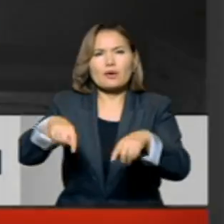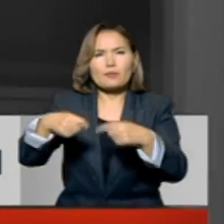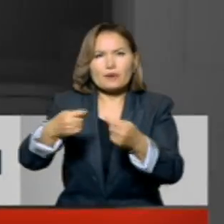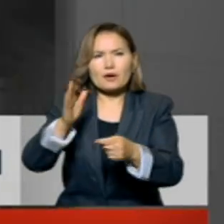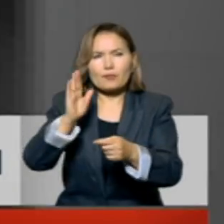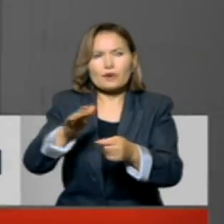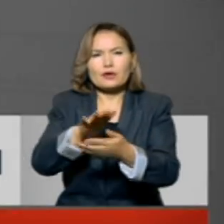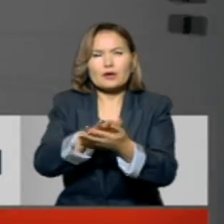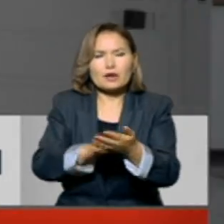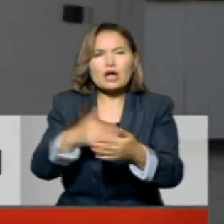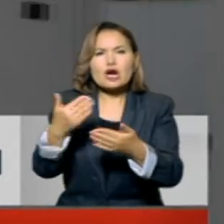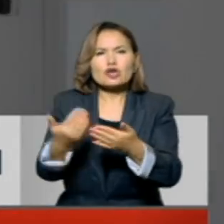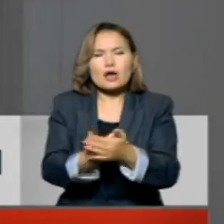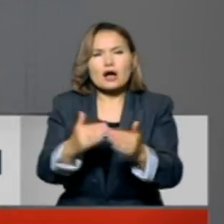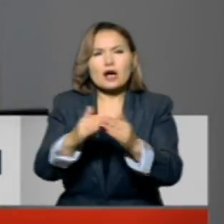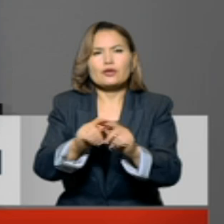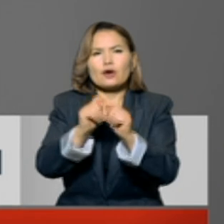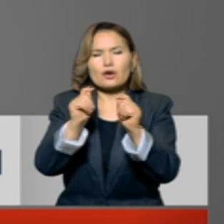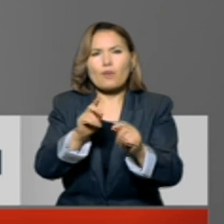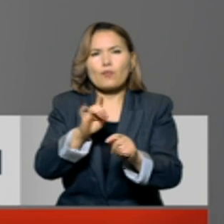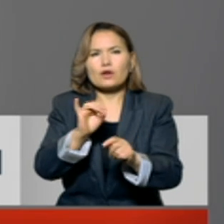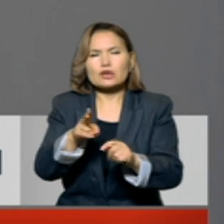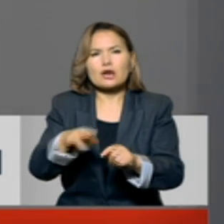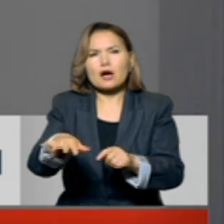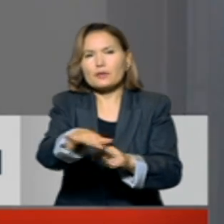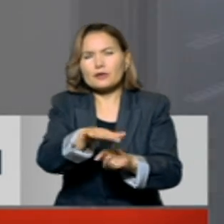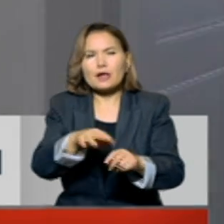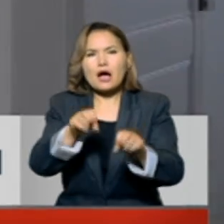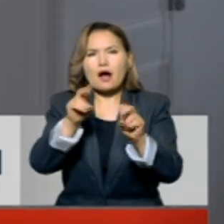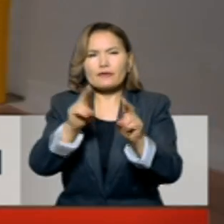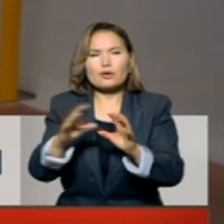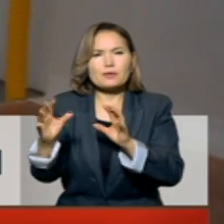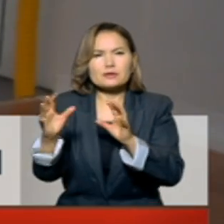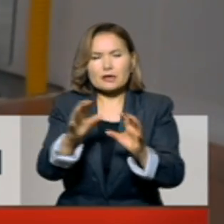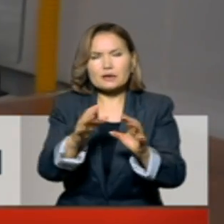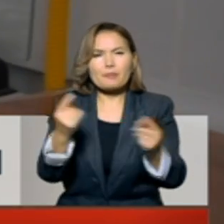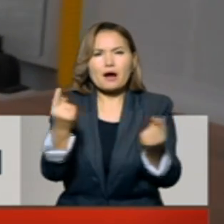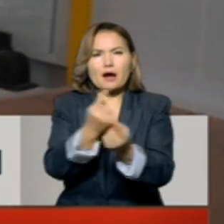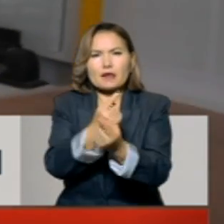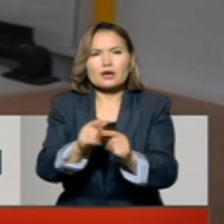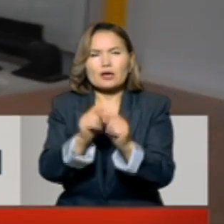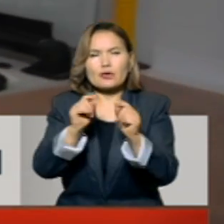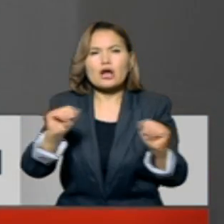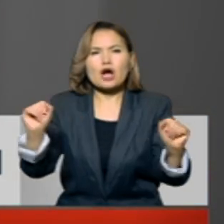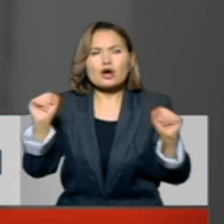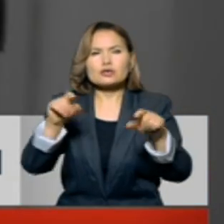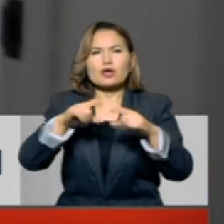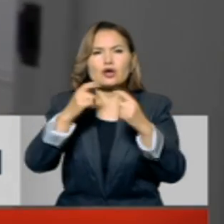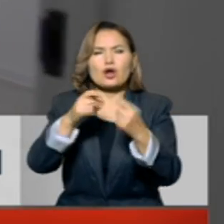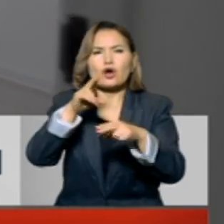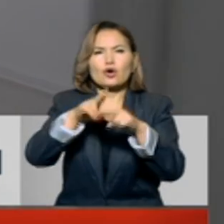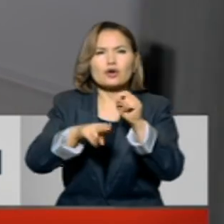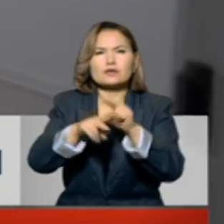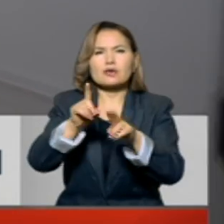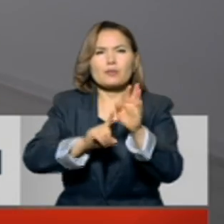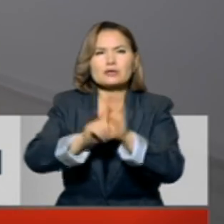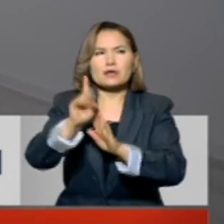алдағы уақытта жаңадан бой көтерген Болашақ ықшам ауданына арнайы автобустар қатынап, спорт кешенінің құрылысы